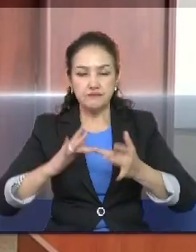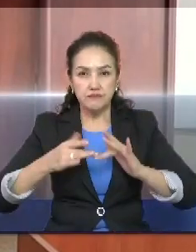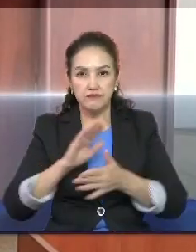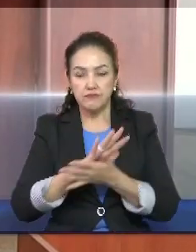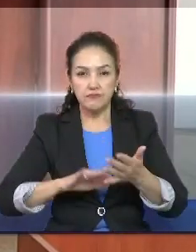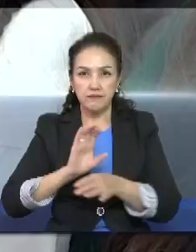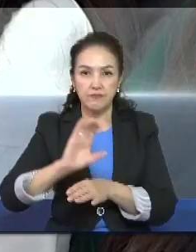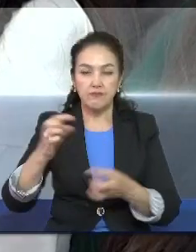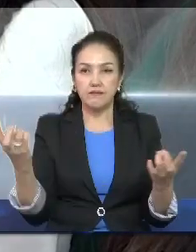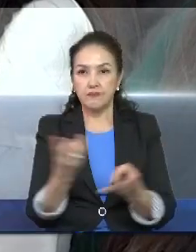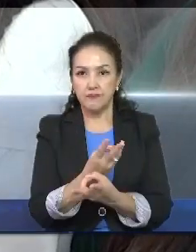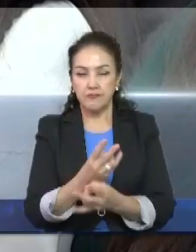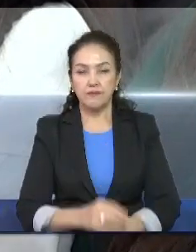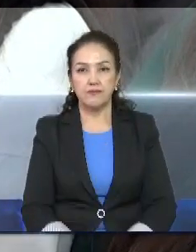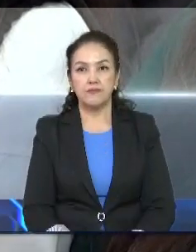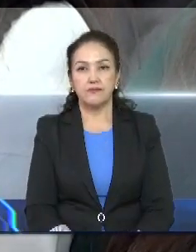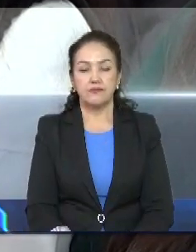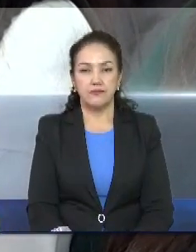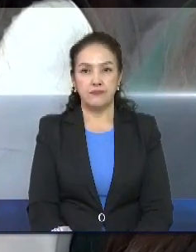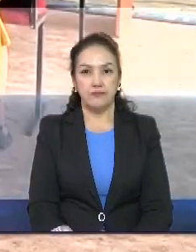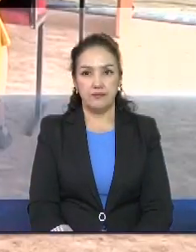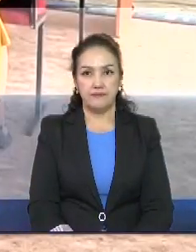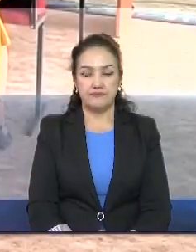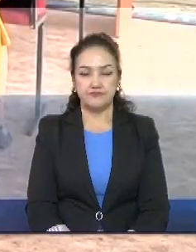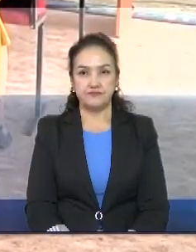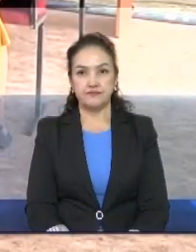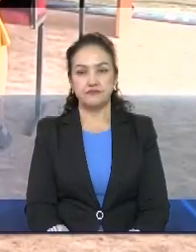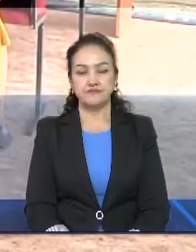өтініш қалдыру керек. Назерке Алдиярова, Динара Абдуалиева, Миржан Аманжолов, Ақтөбе телеарнасы.